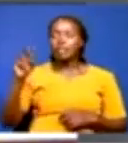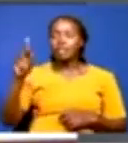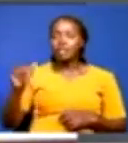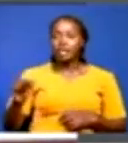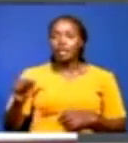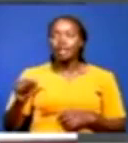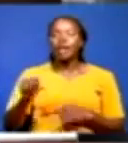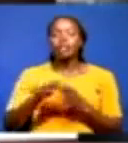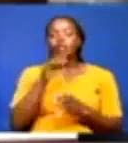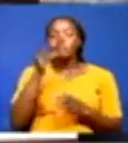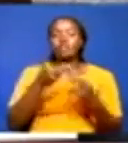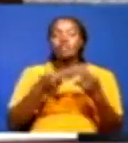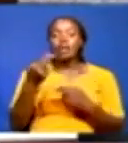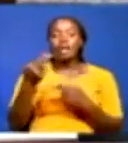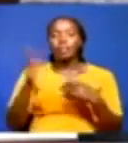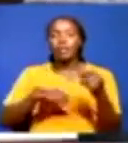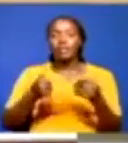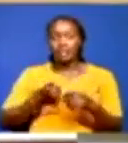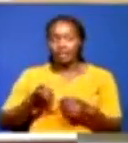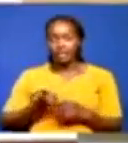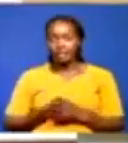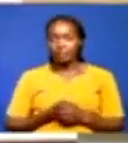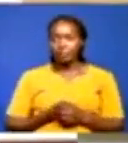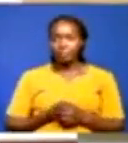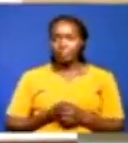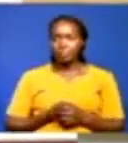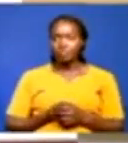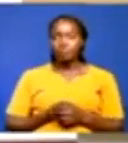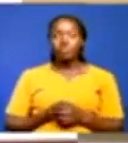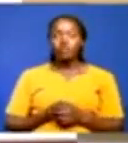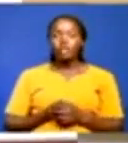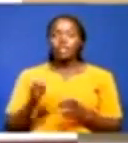wavulana waliofanya mtihani huo ikilinganishwa na wasichana. Watahiniwa